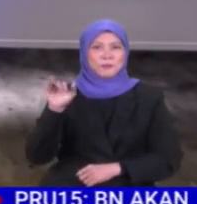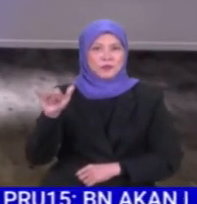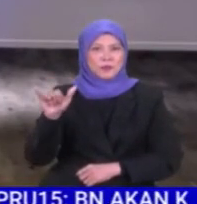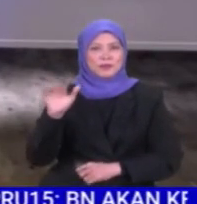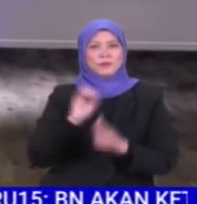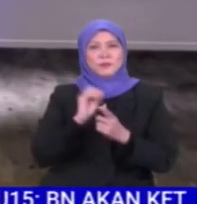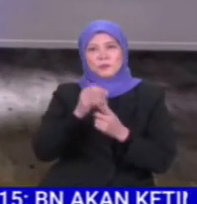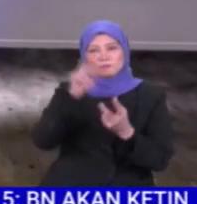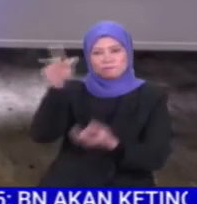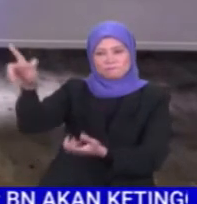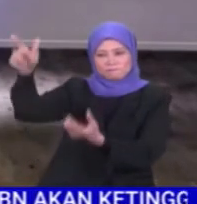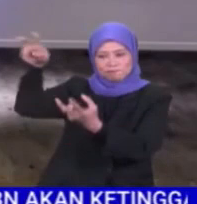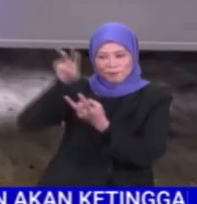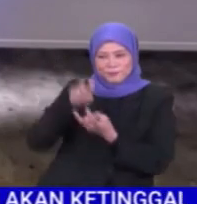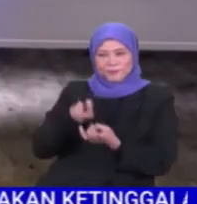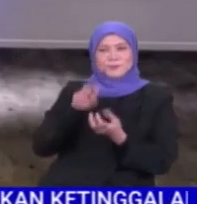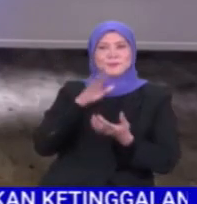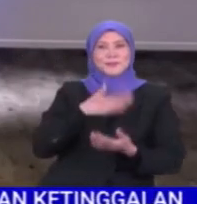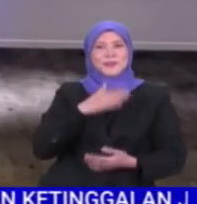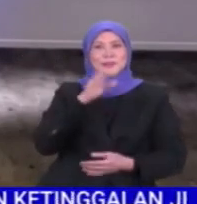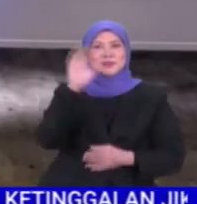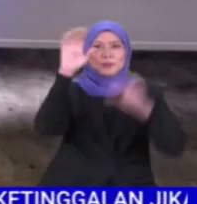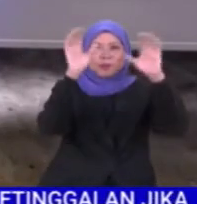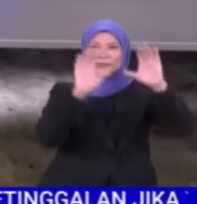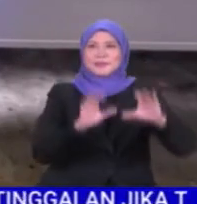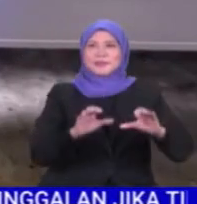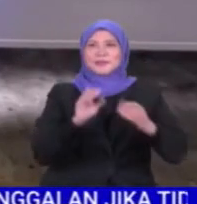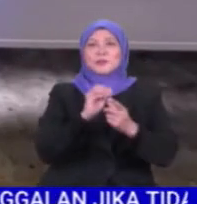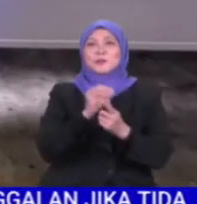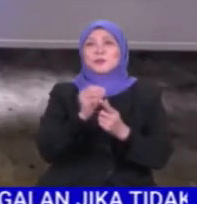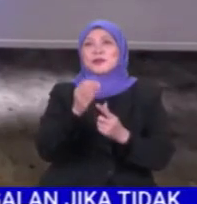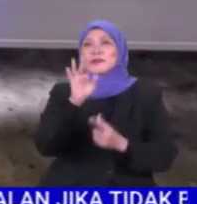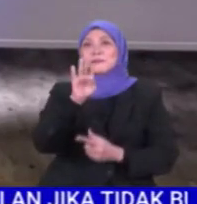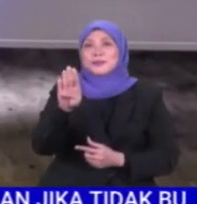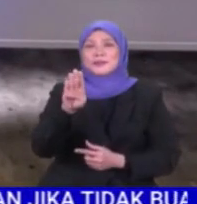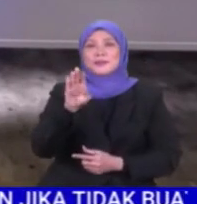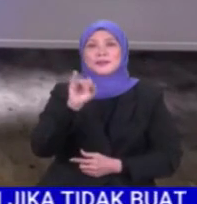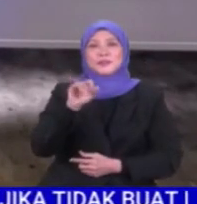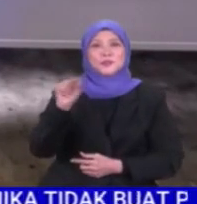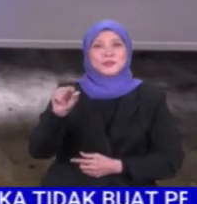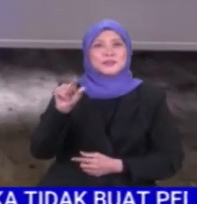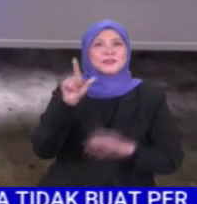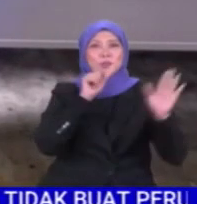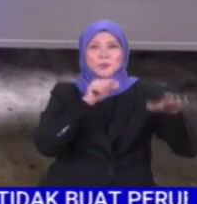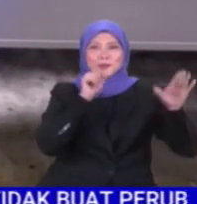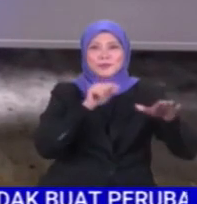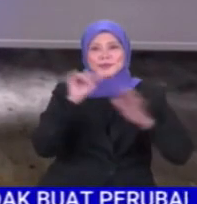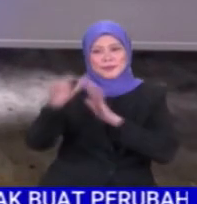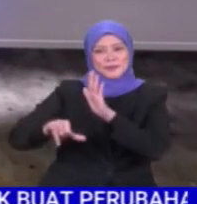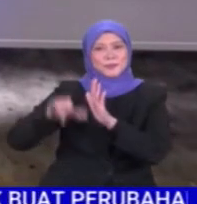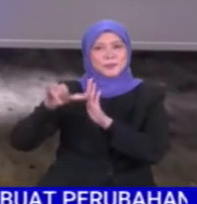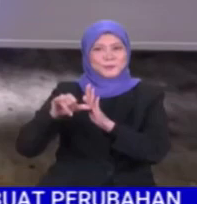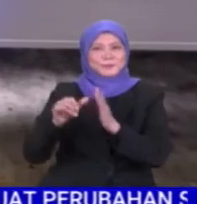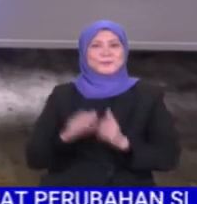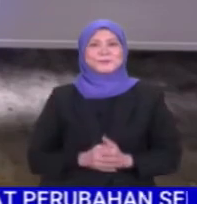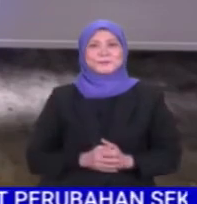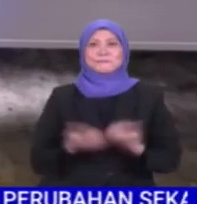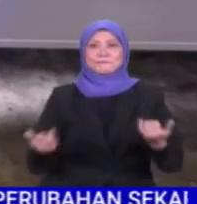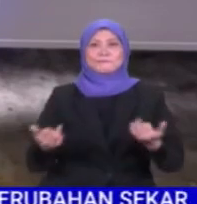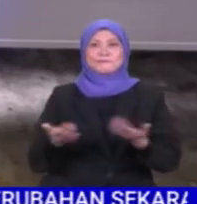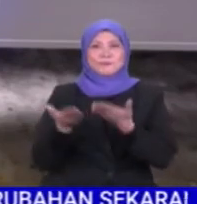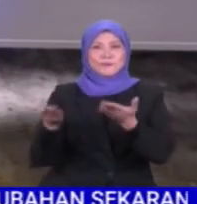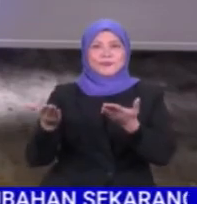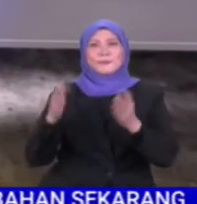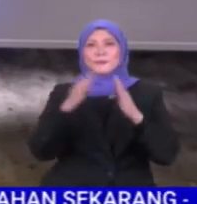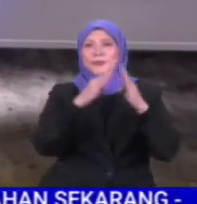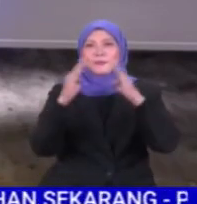www.mit.gov.my ataupun boleh muat turun aplikasi My Cuaca ataupun ke Facebook, Instagram, Twitter dan juga YouTube kami. Baiklah, sebisa kita lihat amalan cuaca